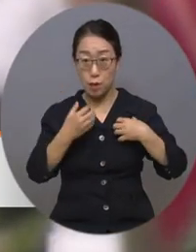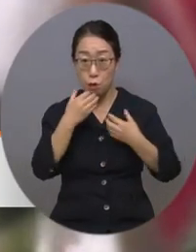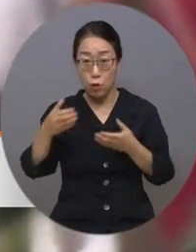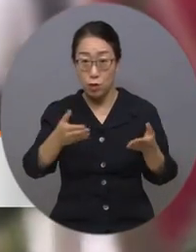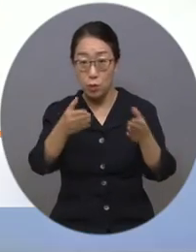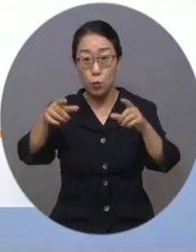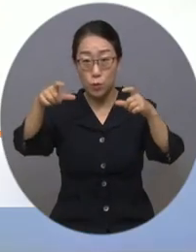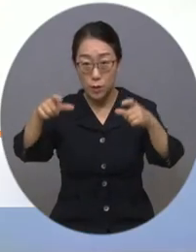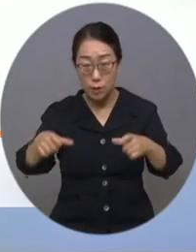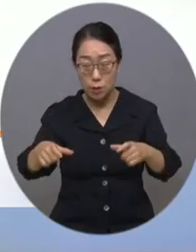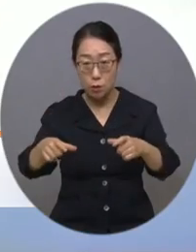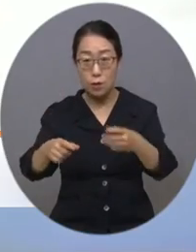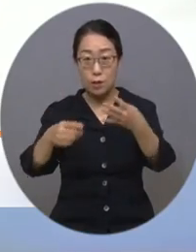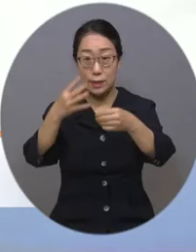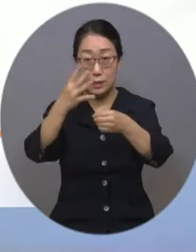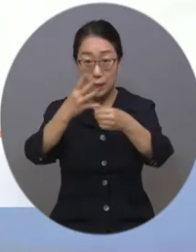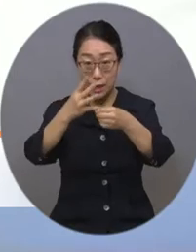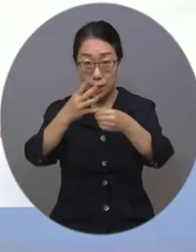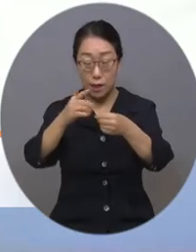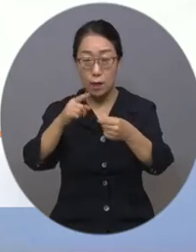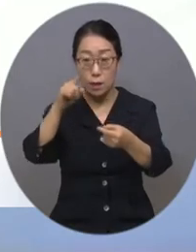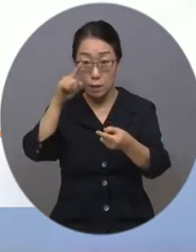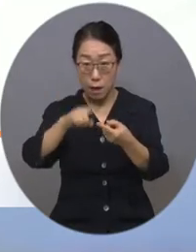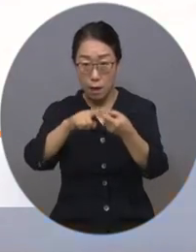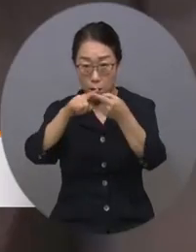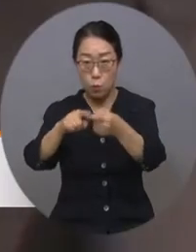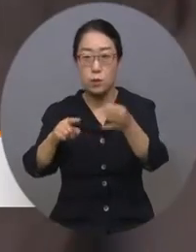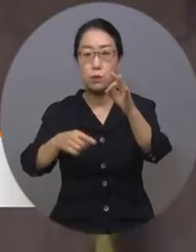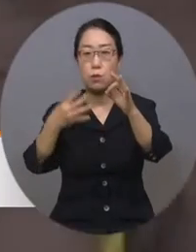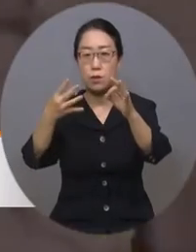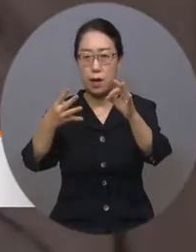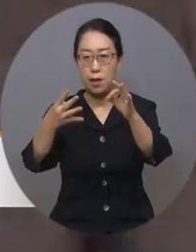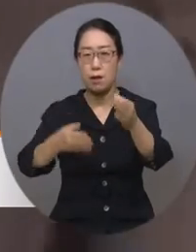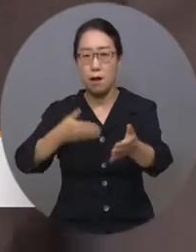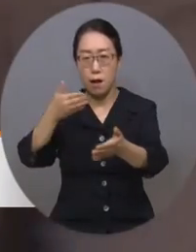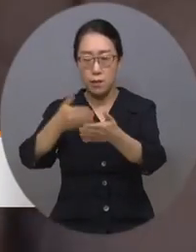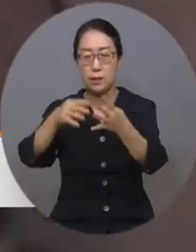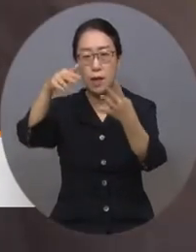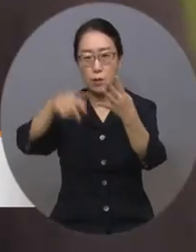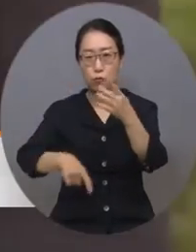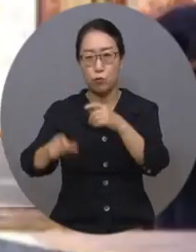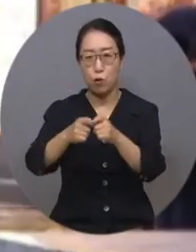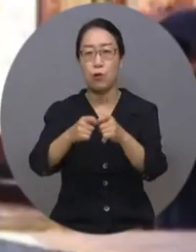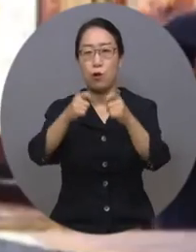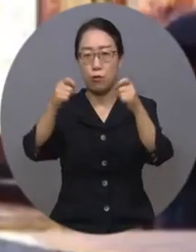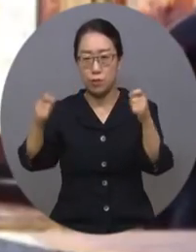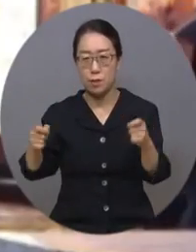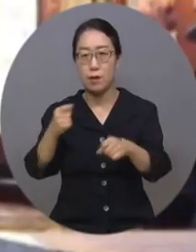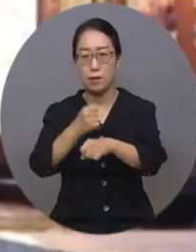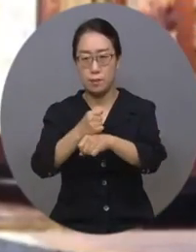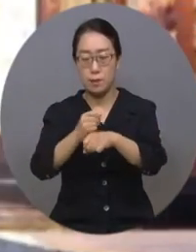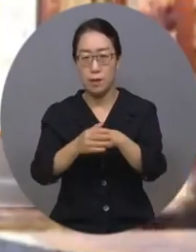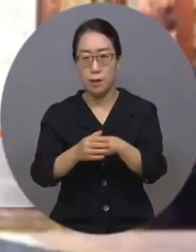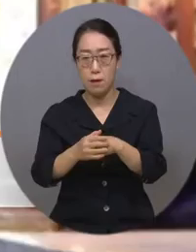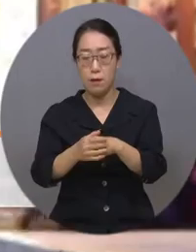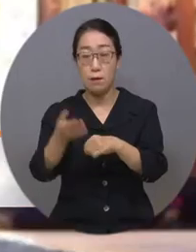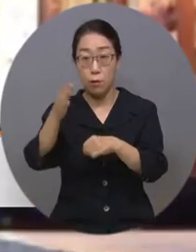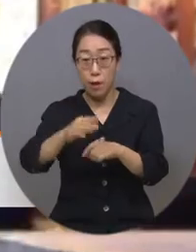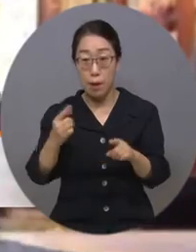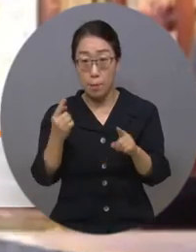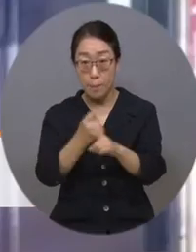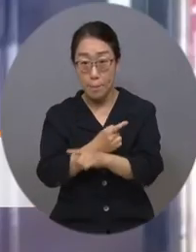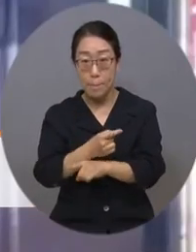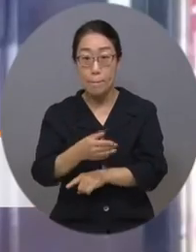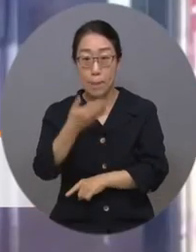사회적 거리도 기사 단계를 10월 3일까지 4주 더 연장하기로 했습니다 대실 식당 카페